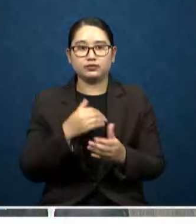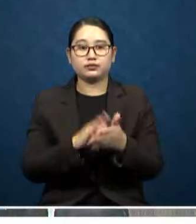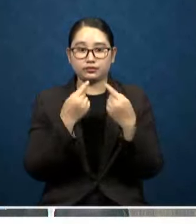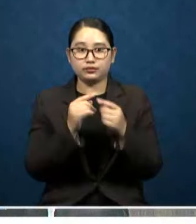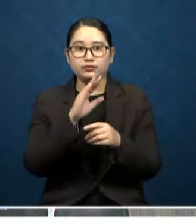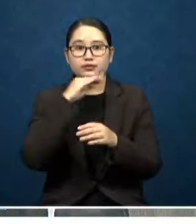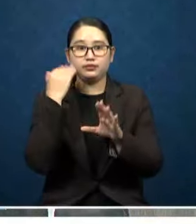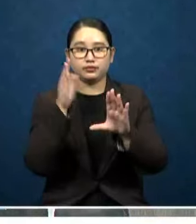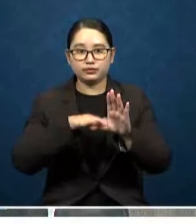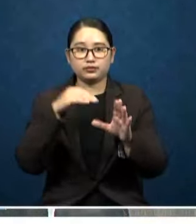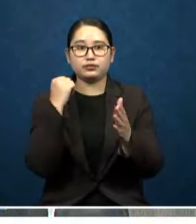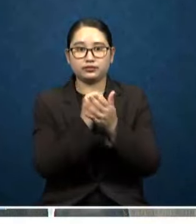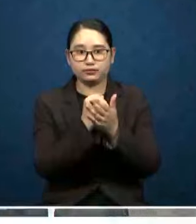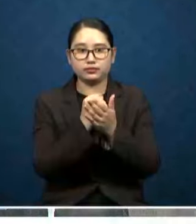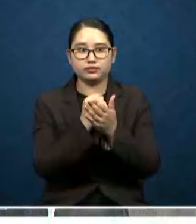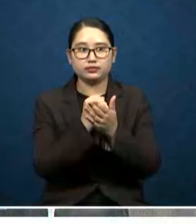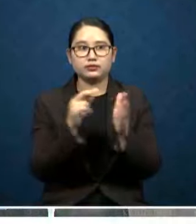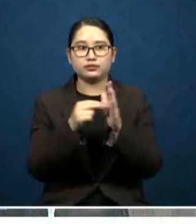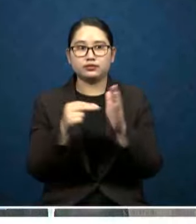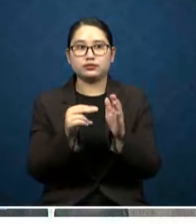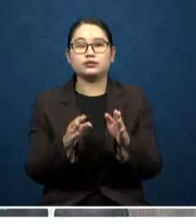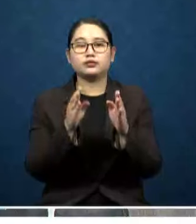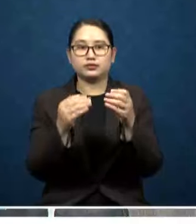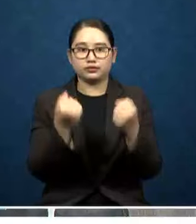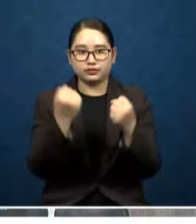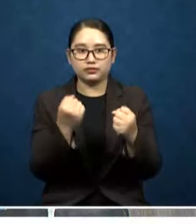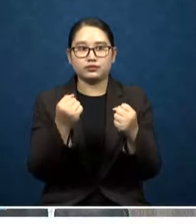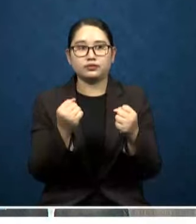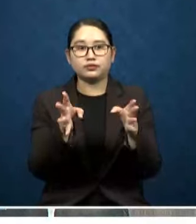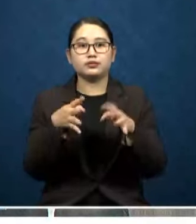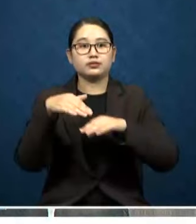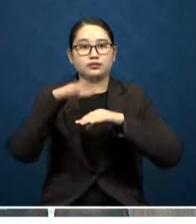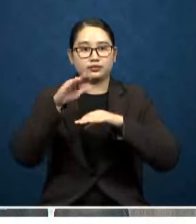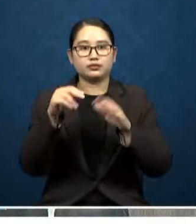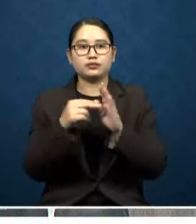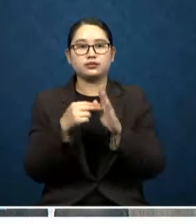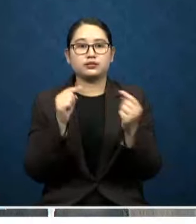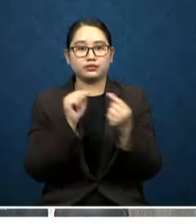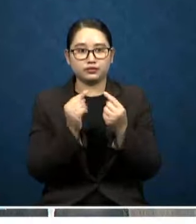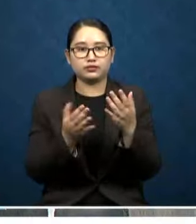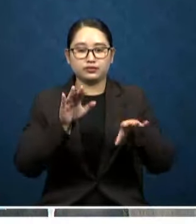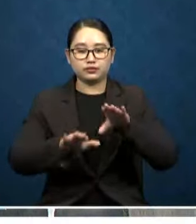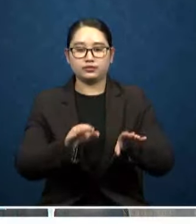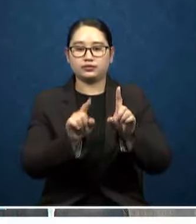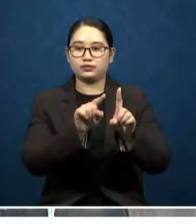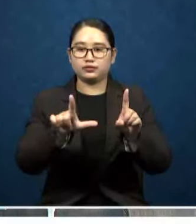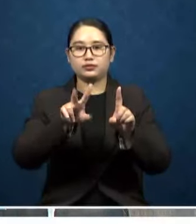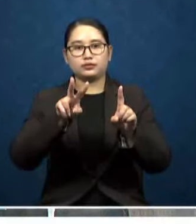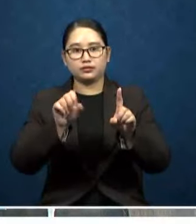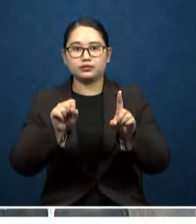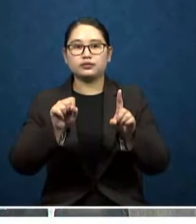ที่จดทะเบียนไันไอ้ที่ว่านี่หมายถึงรถ 6ล้อขึ้นไปนะฮะ 6ล้อขึ้นไปที่จัดว่าเป็นรถบรรทุกเนี่ยมีอยู่ประมาณล้าน